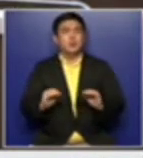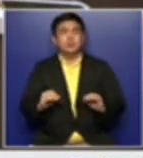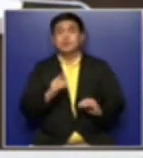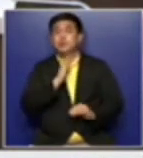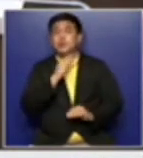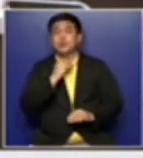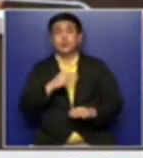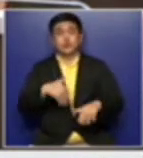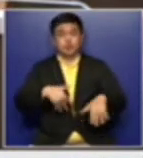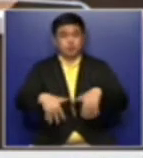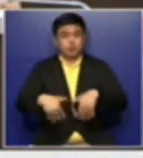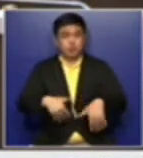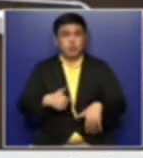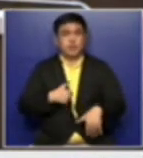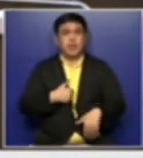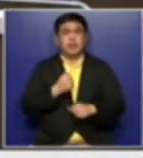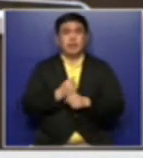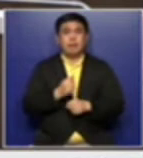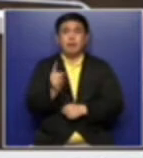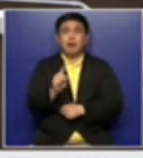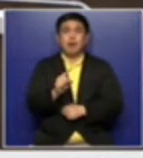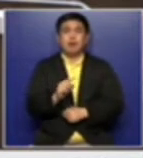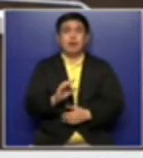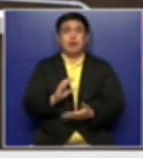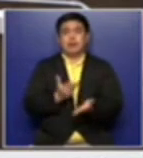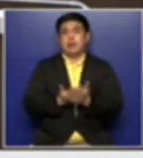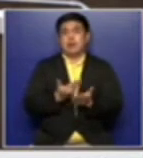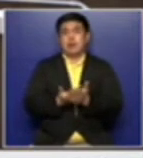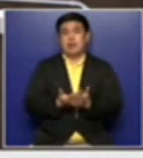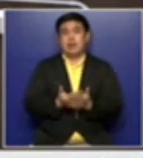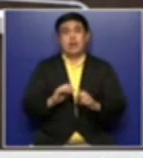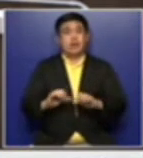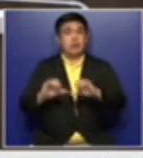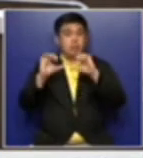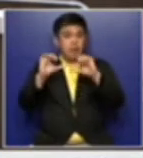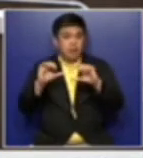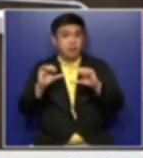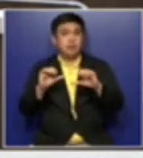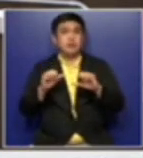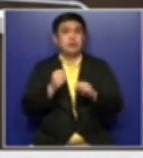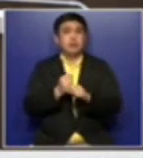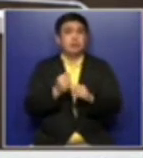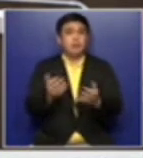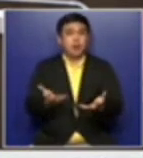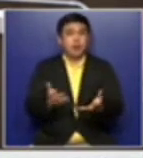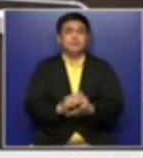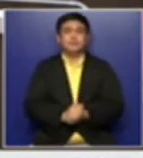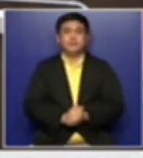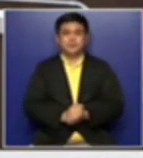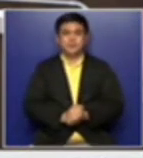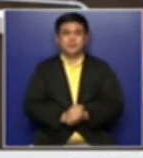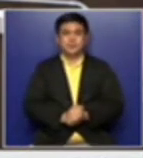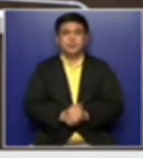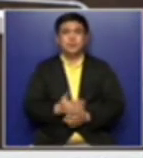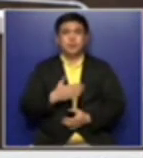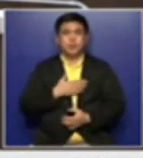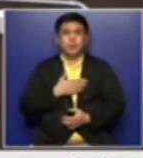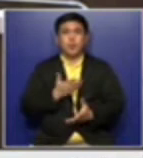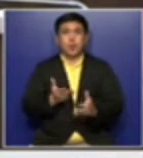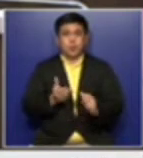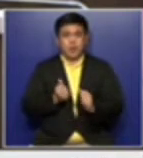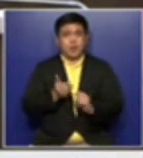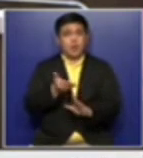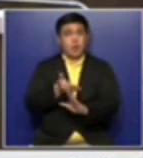พี่น้องประชาชนได้รับรู้ว่างบประมาณแผ่นดินจากการทำของรัฐบาลชุดนี้ทำยังไงมั่งก่อนอื่นผมต้องขออนุญาตช